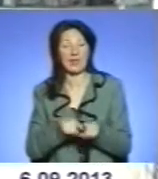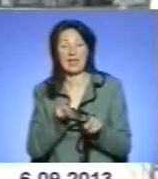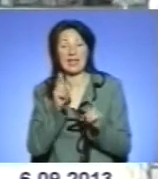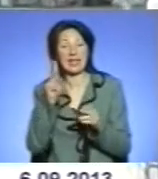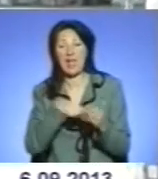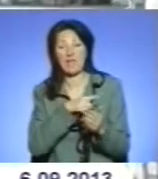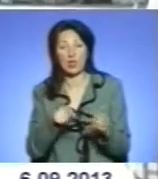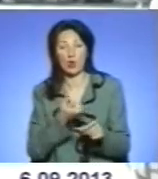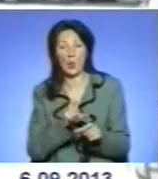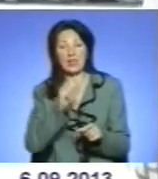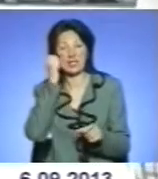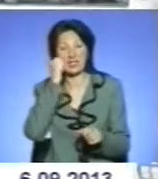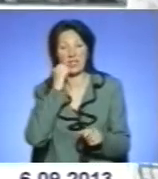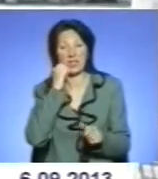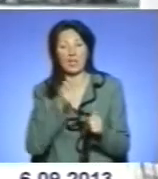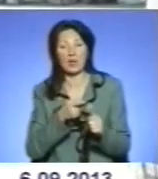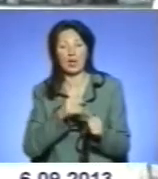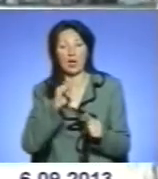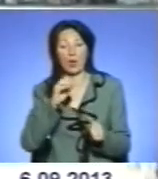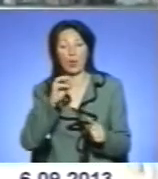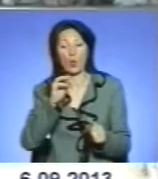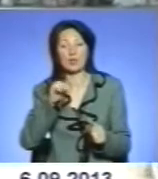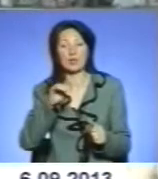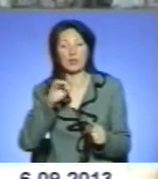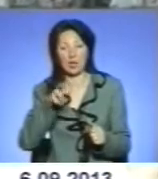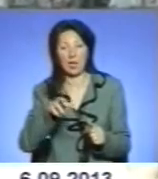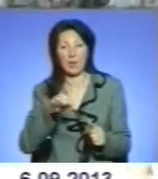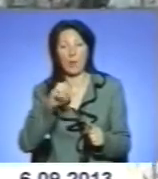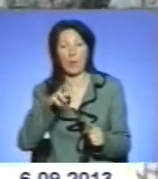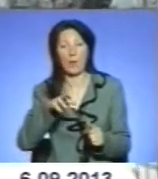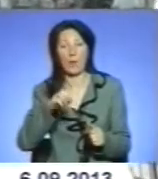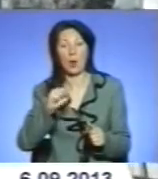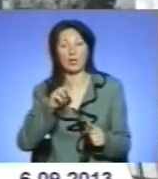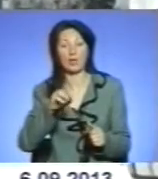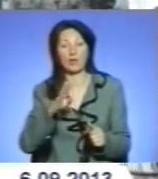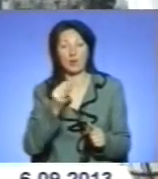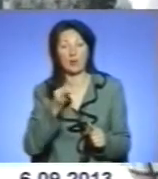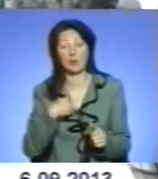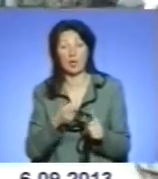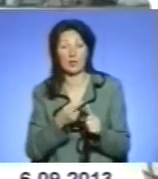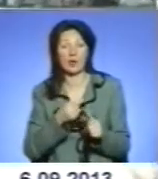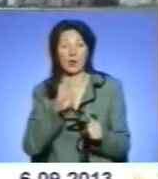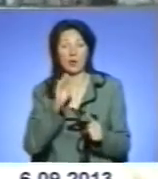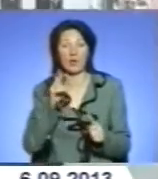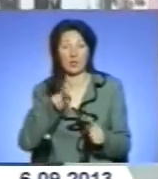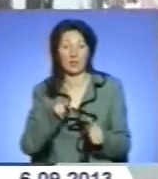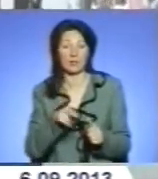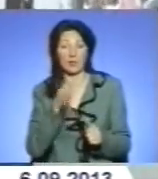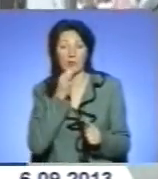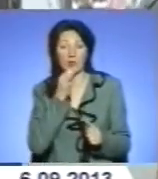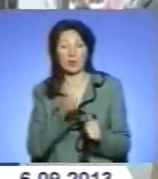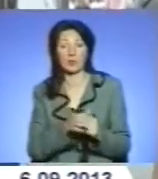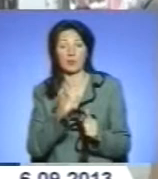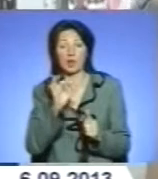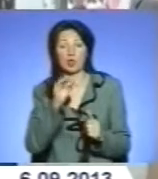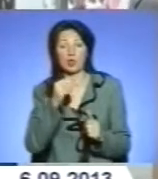імена, Остий, Матвійко. Ми називаємо Вітя, подобається Вітя. Христинка хотіла, щоб був Вітя. Софія – дуже